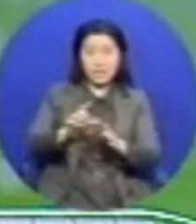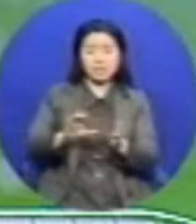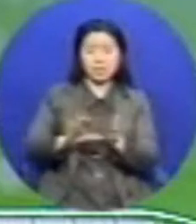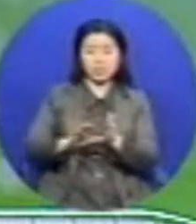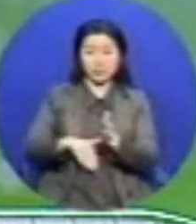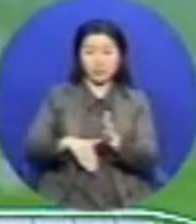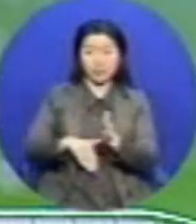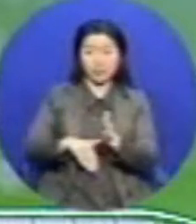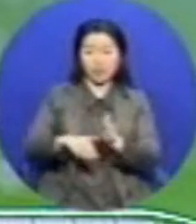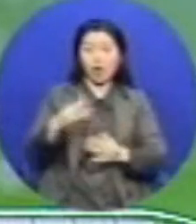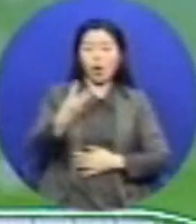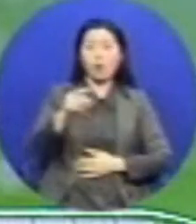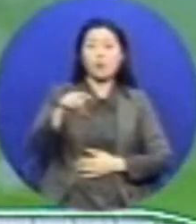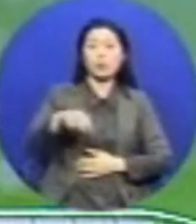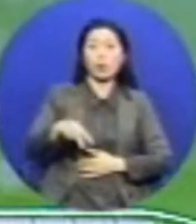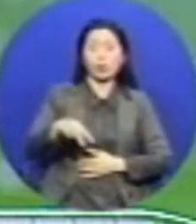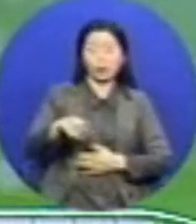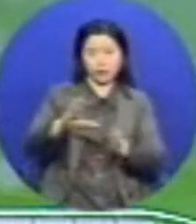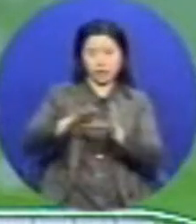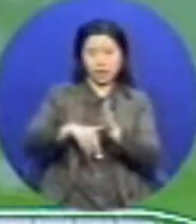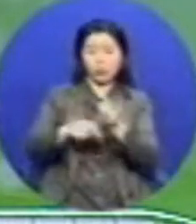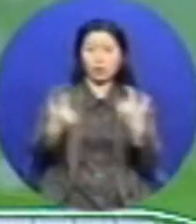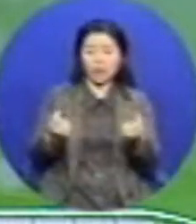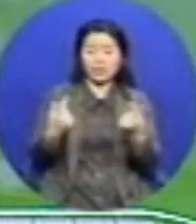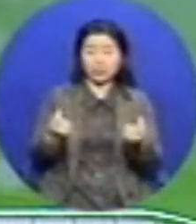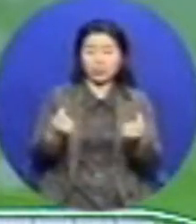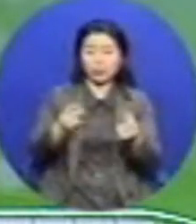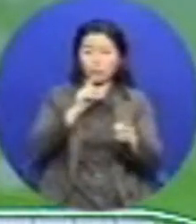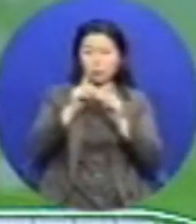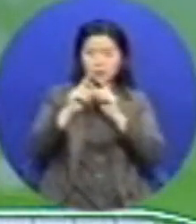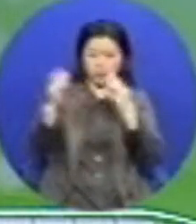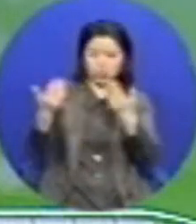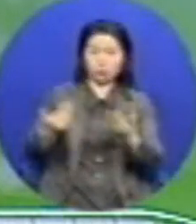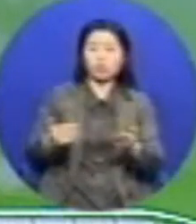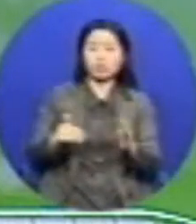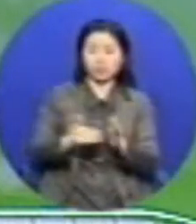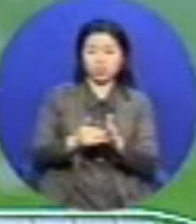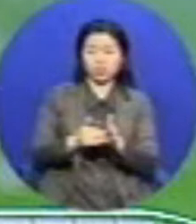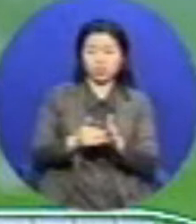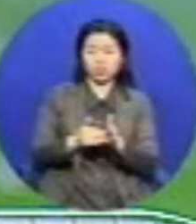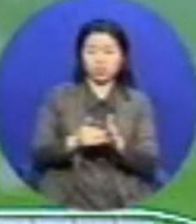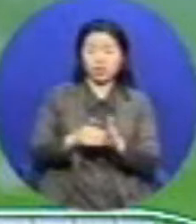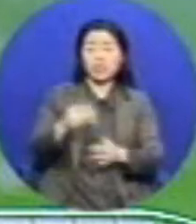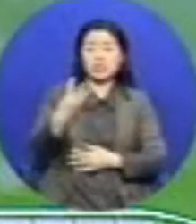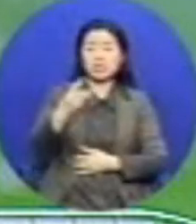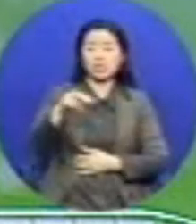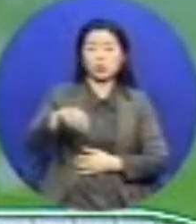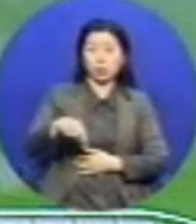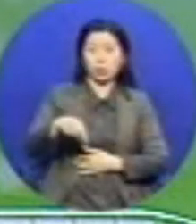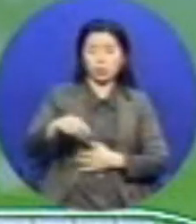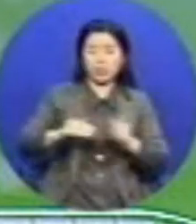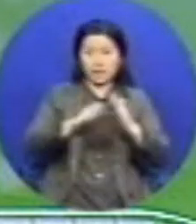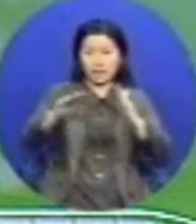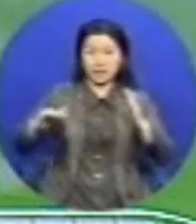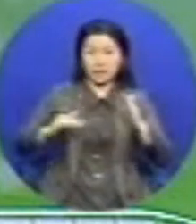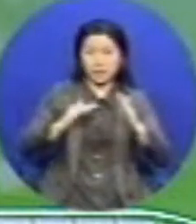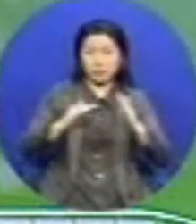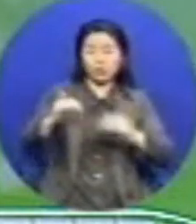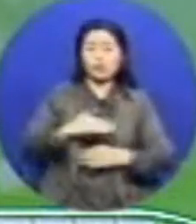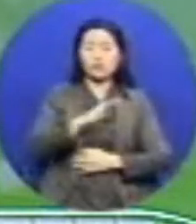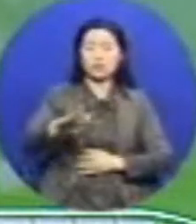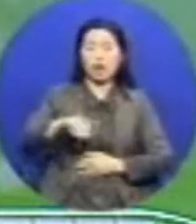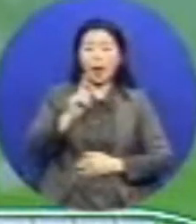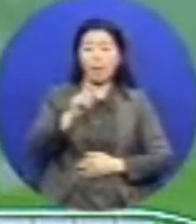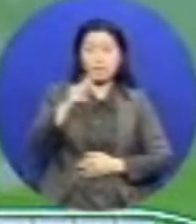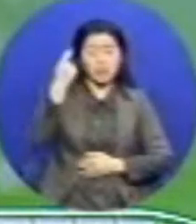롯의 때와 같을 것이다 그렇게 말씀하셨는데 1호 의 가정을 우리가 한번